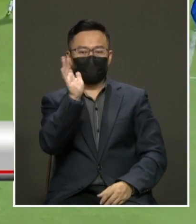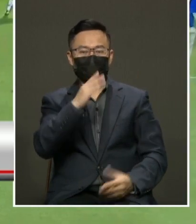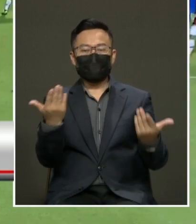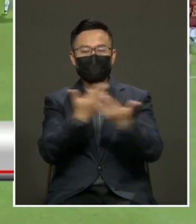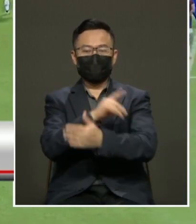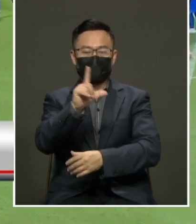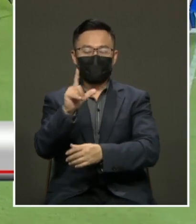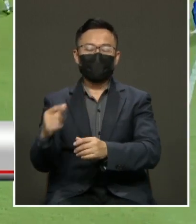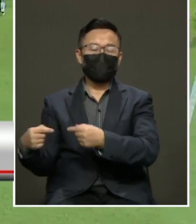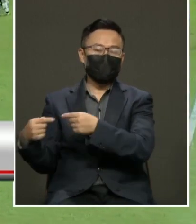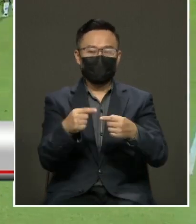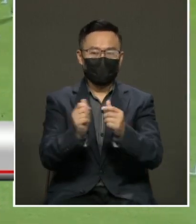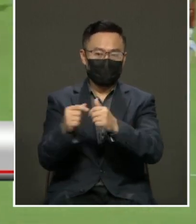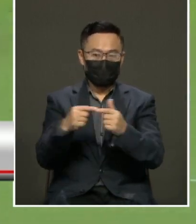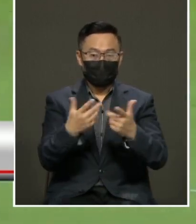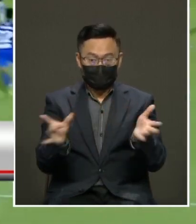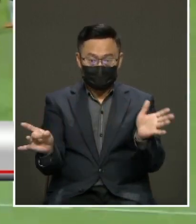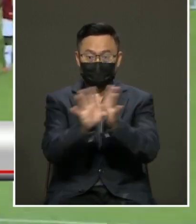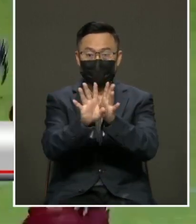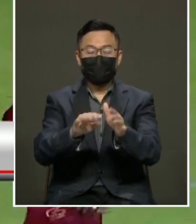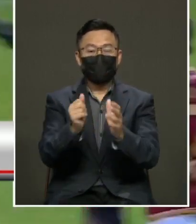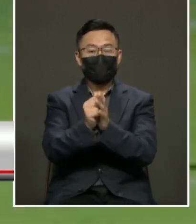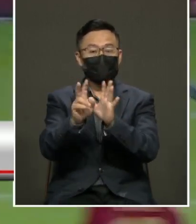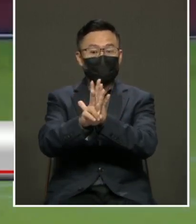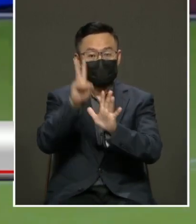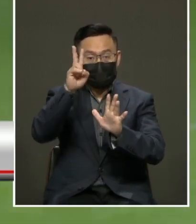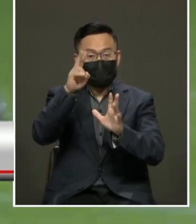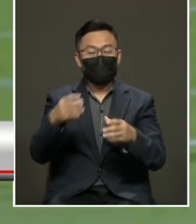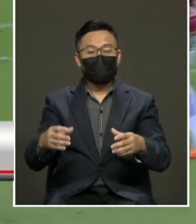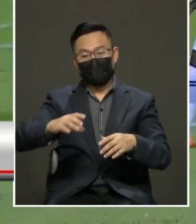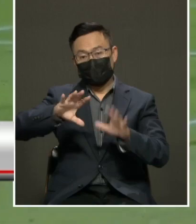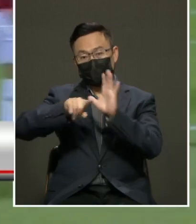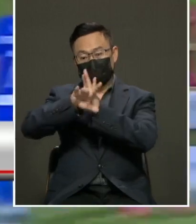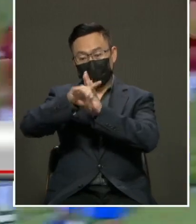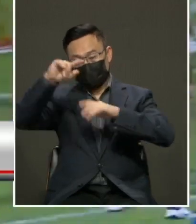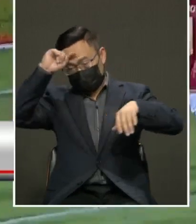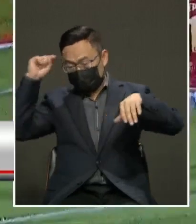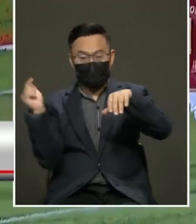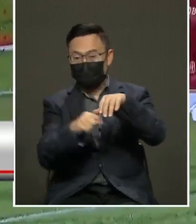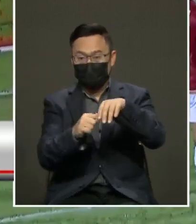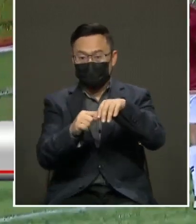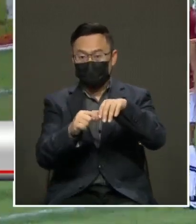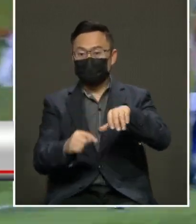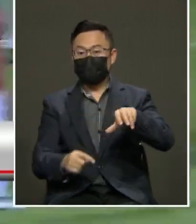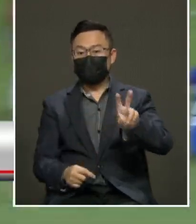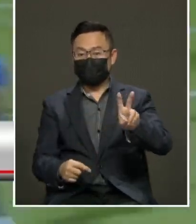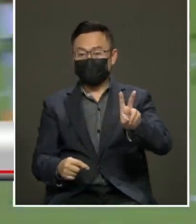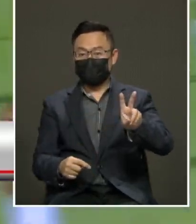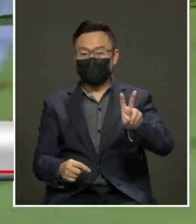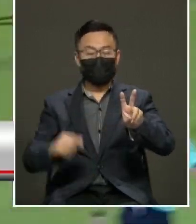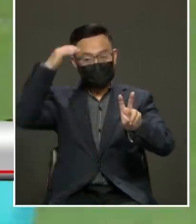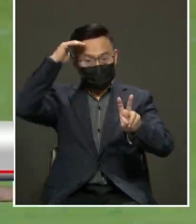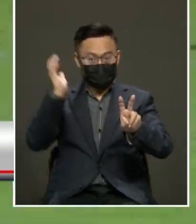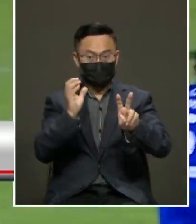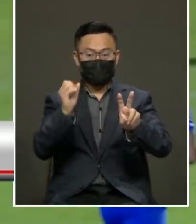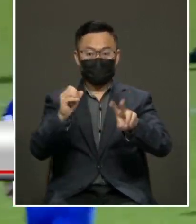ะคะที่หม่งลูกนี้นะคะเพื่อนเปิดมาให้แล้วก็หม่งสุดสวยนะคะ2-0กลายเป็นว่า2-0เนี่ย2